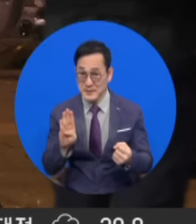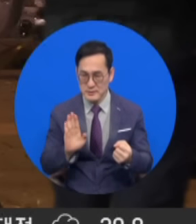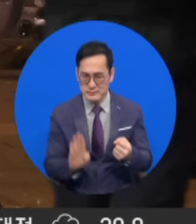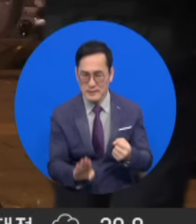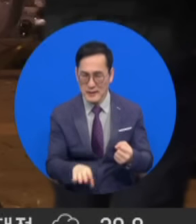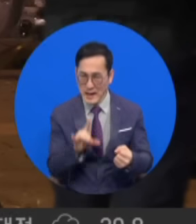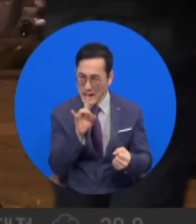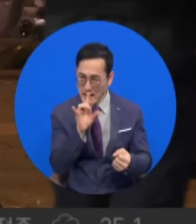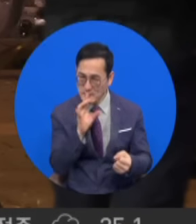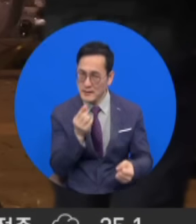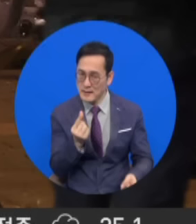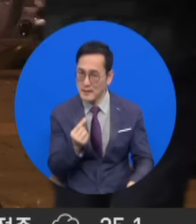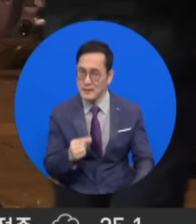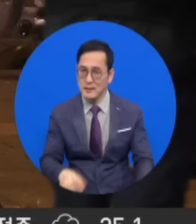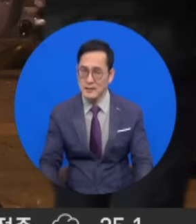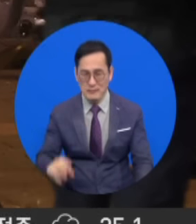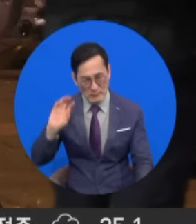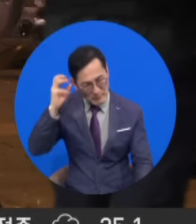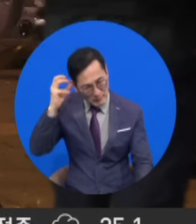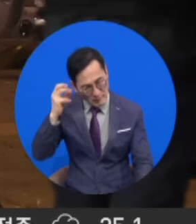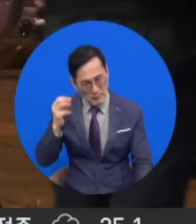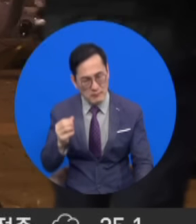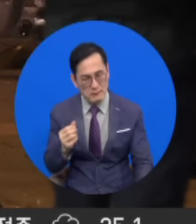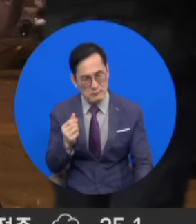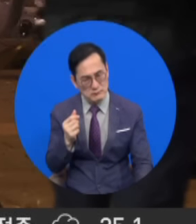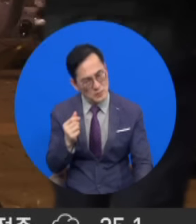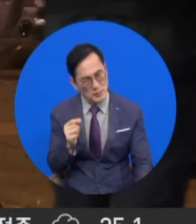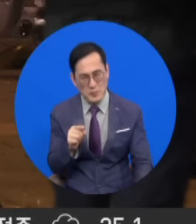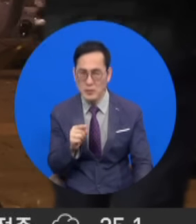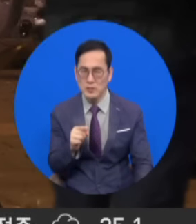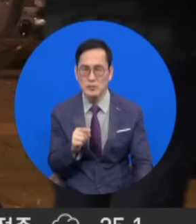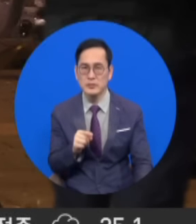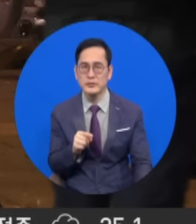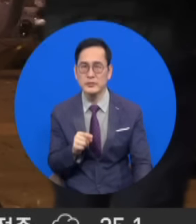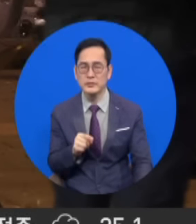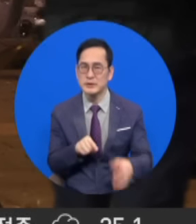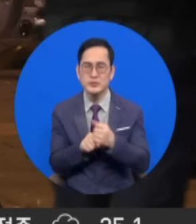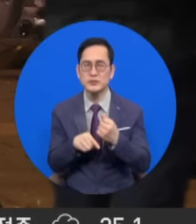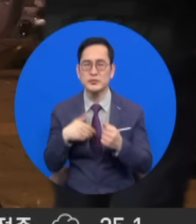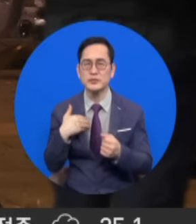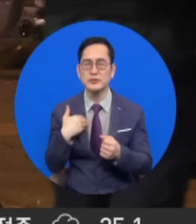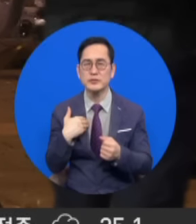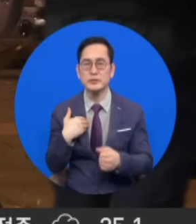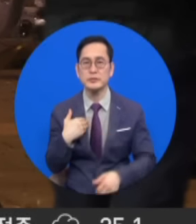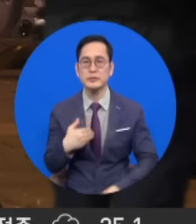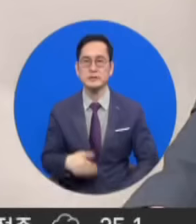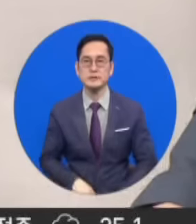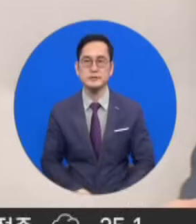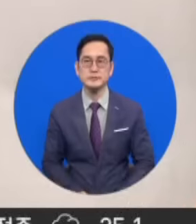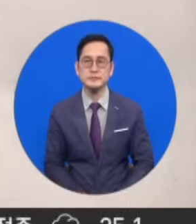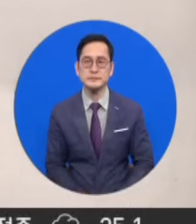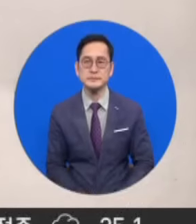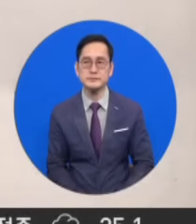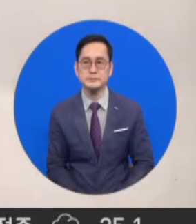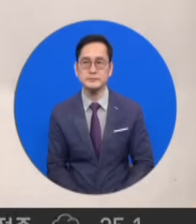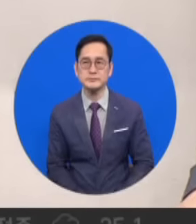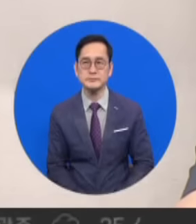그렇죠. 급발진이 됐던 아니면 다른 차량에 결함이 있었던 간에 그러면 사실 저 길을 제가 채널A